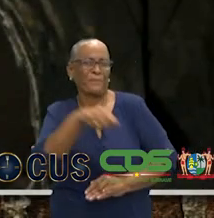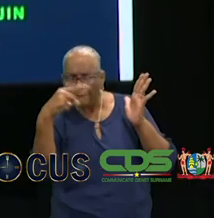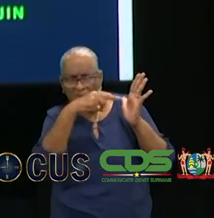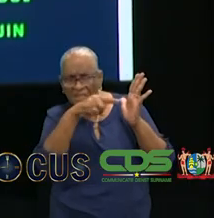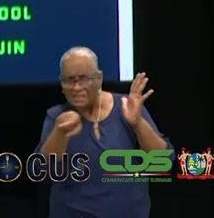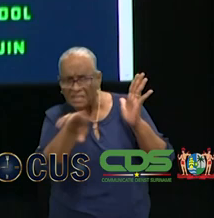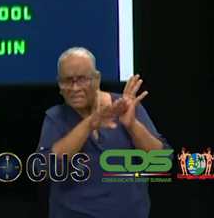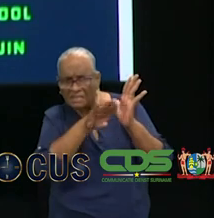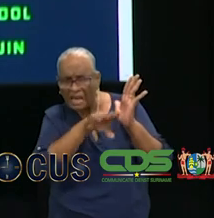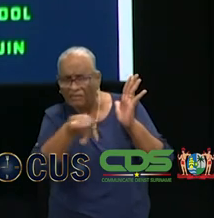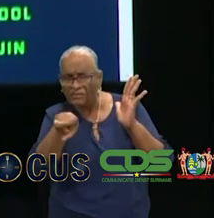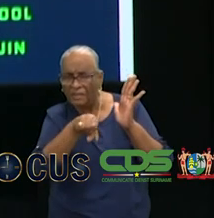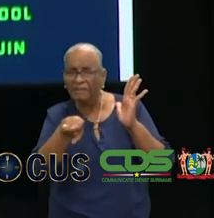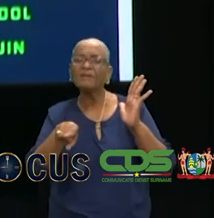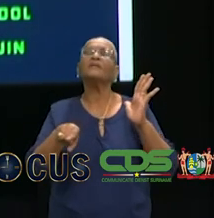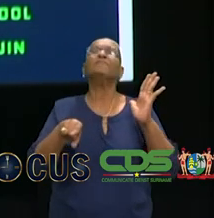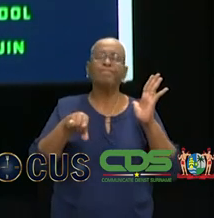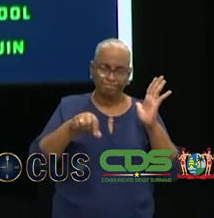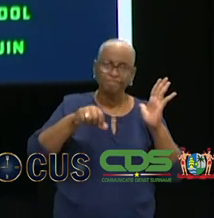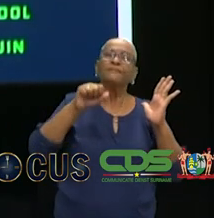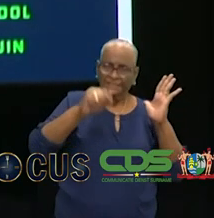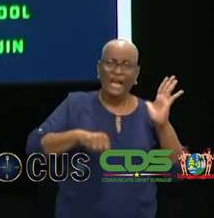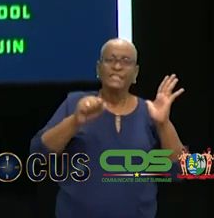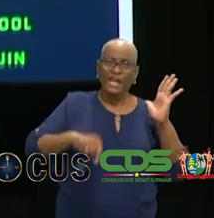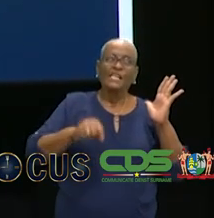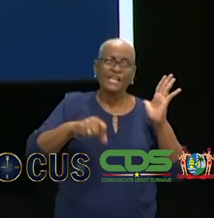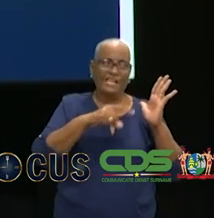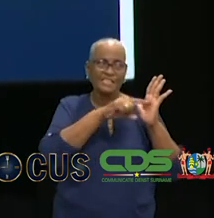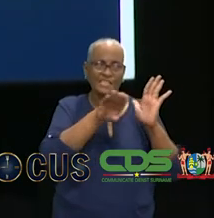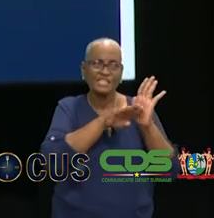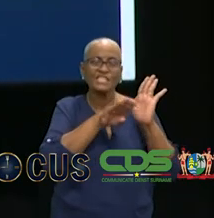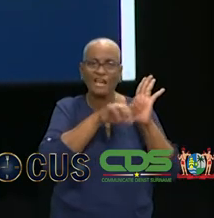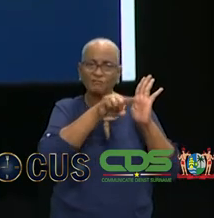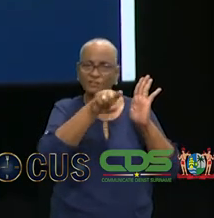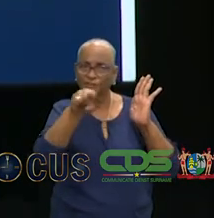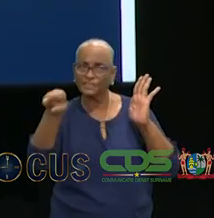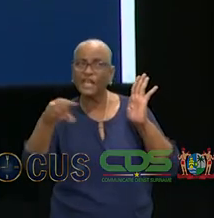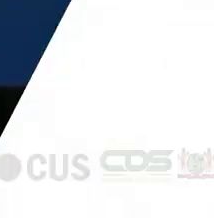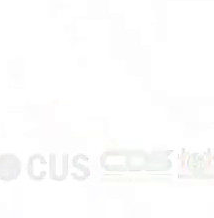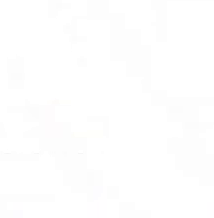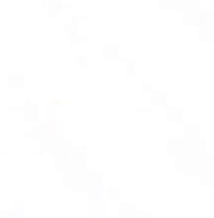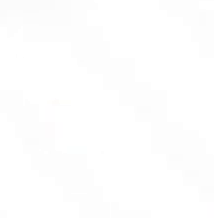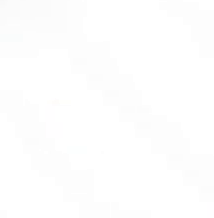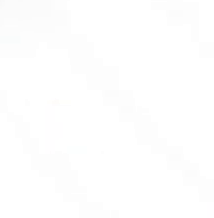worden? Wij hopen dat bij God waar, dat er veel meer meldingen binnen zullen komen.